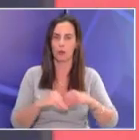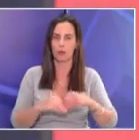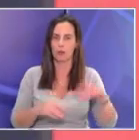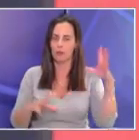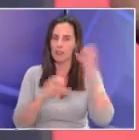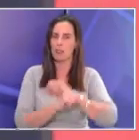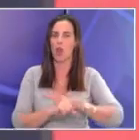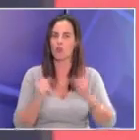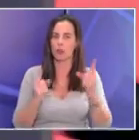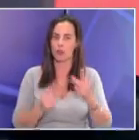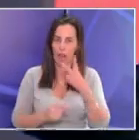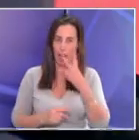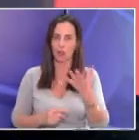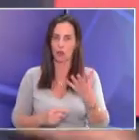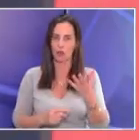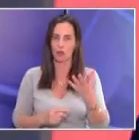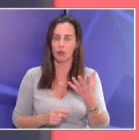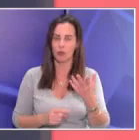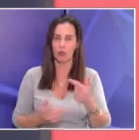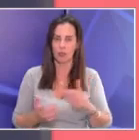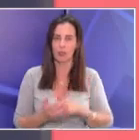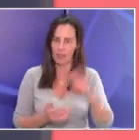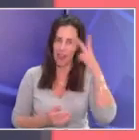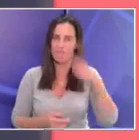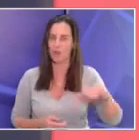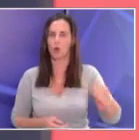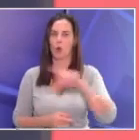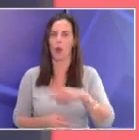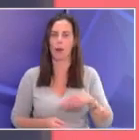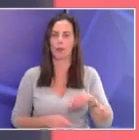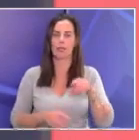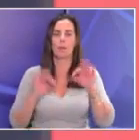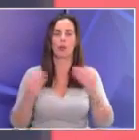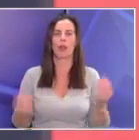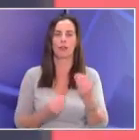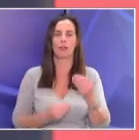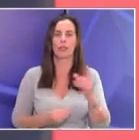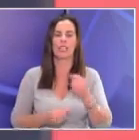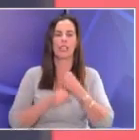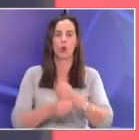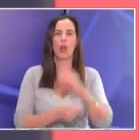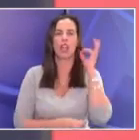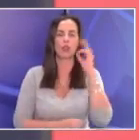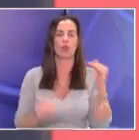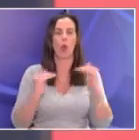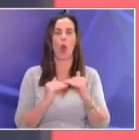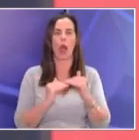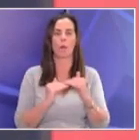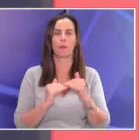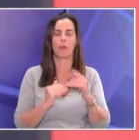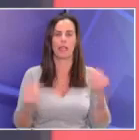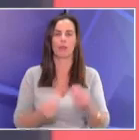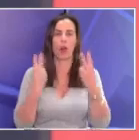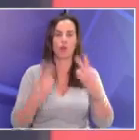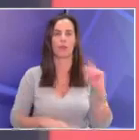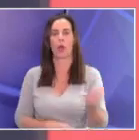תפיסה אחרת לגמרי שראינו שמגדרית התחלקה והבינו אותה כולם. וזה בדיוק העניין הזה, ייצוג נשי הולם הוא